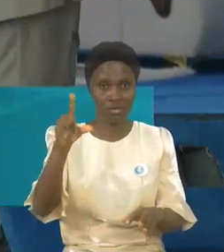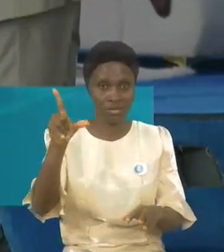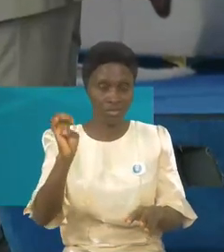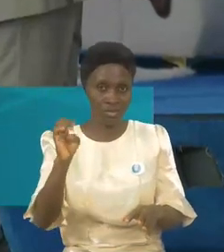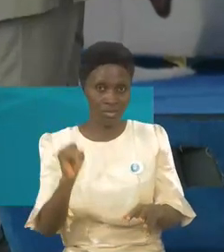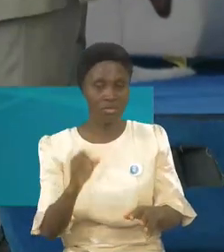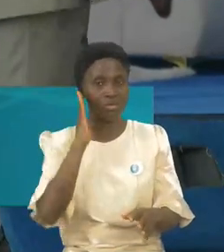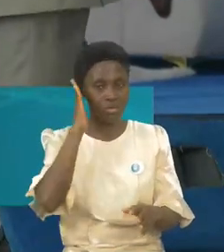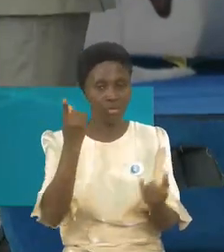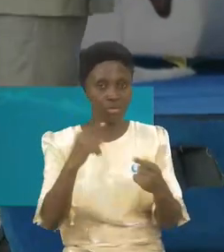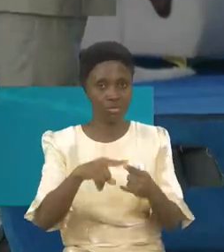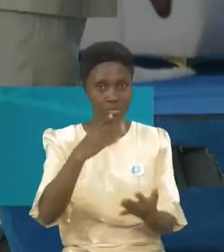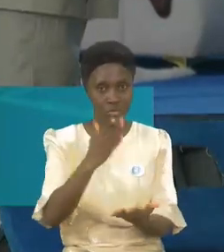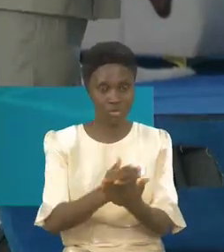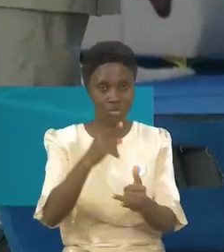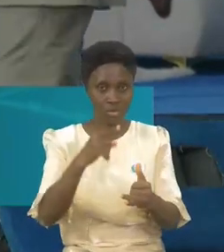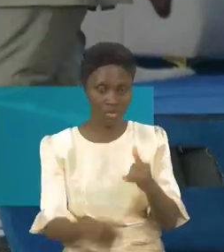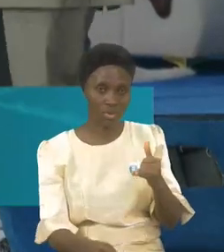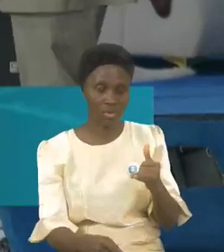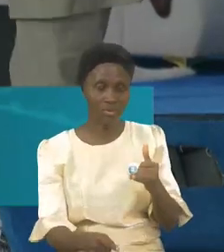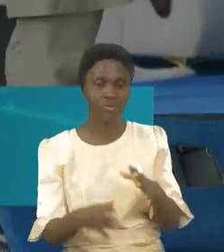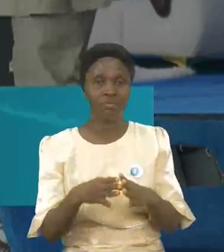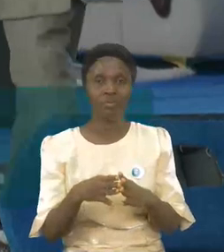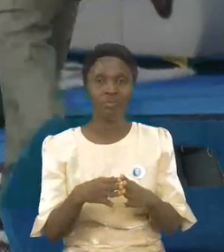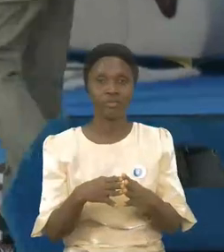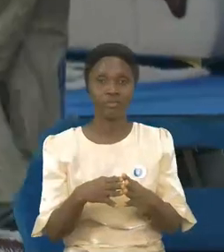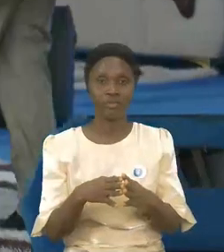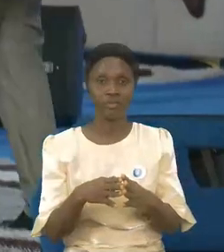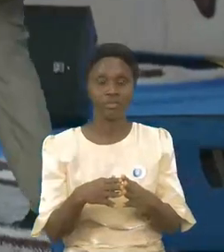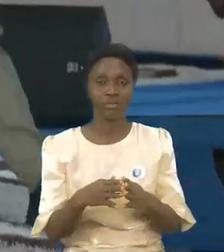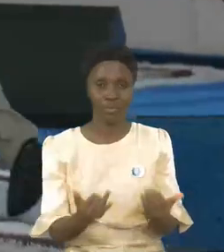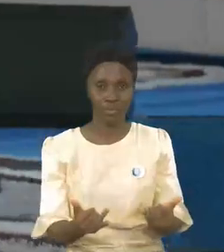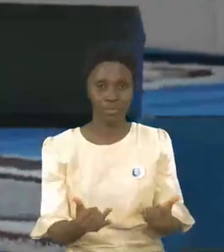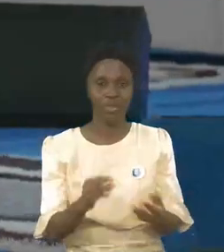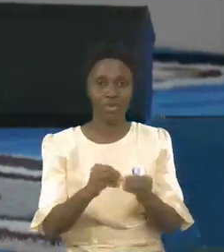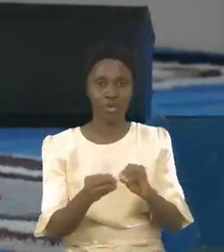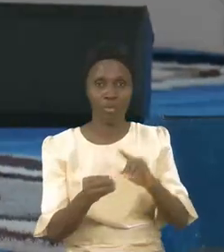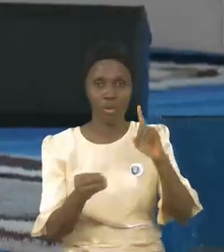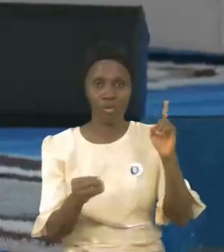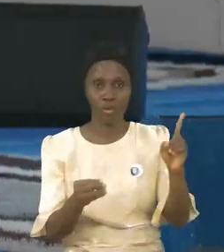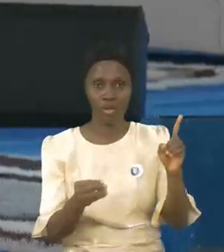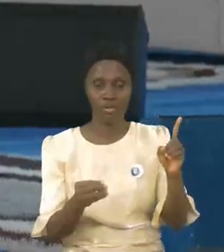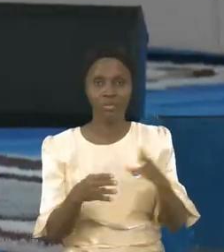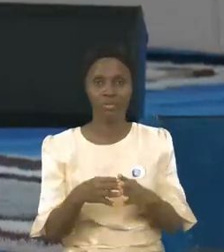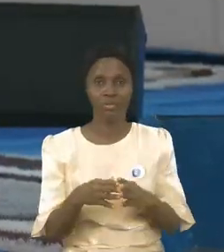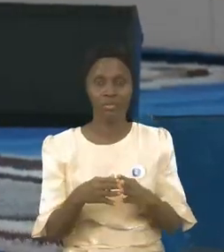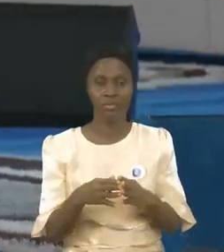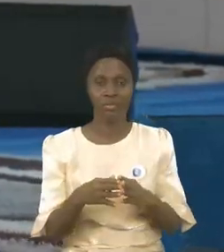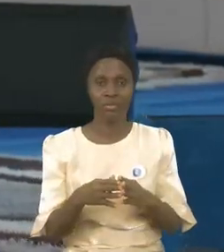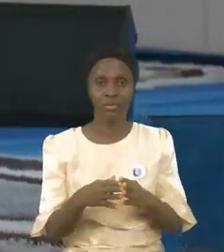tous, le temps des nations prendra fin. La fin des temps des